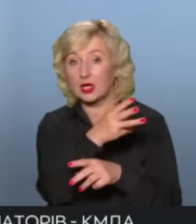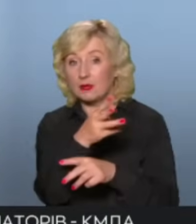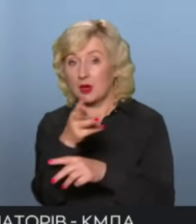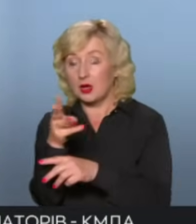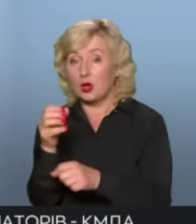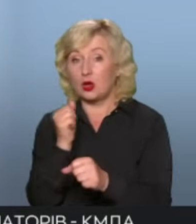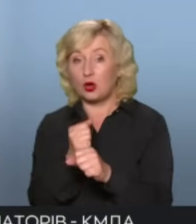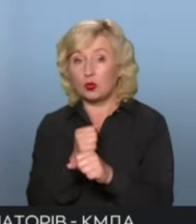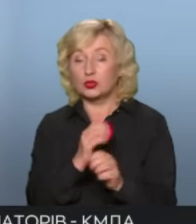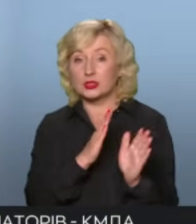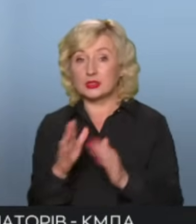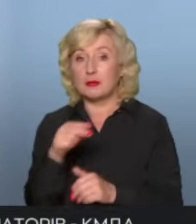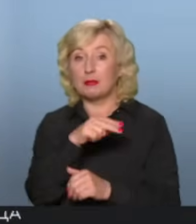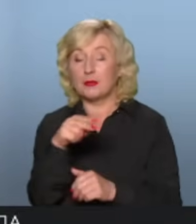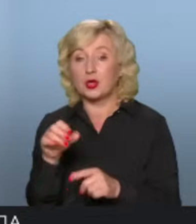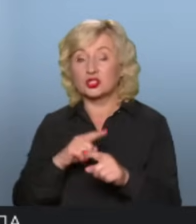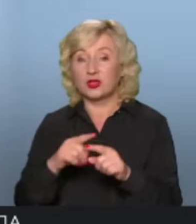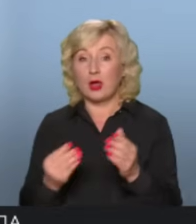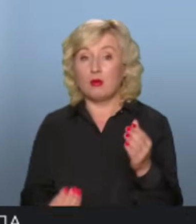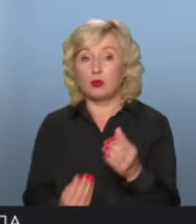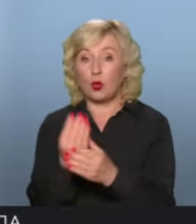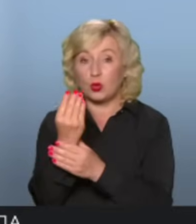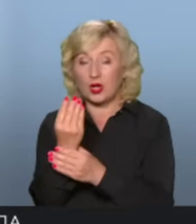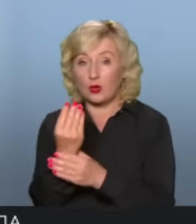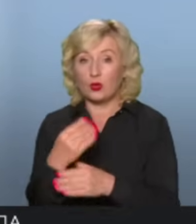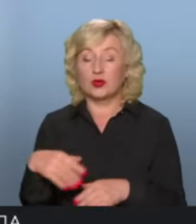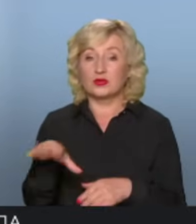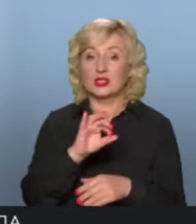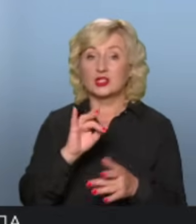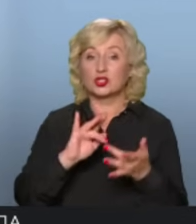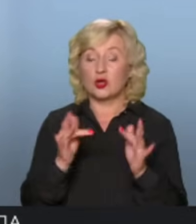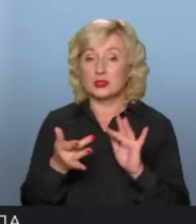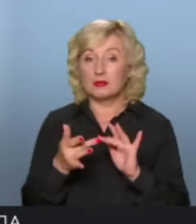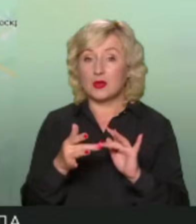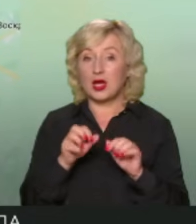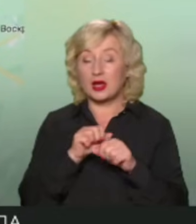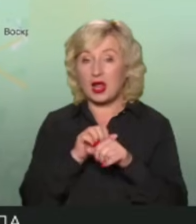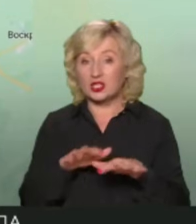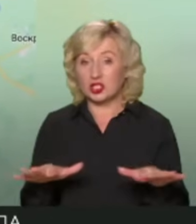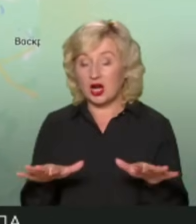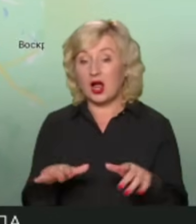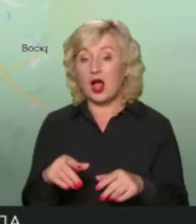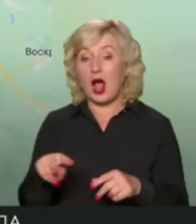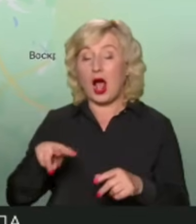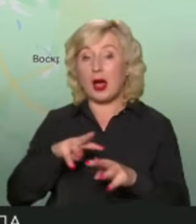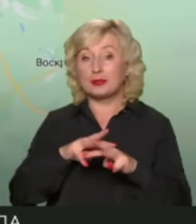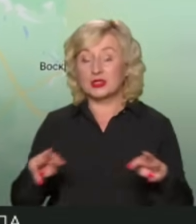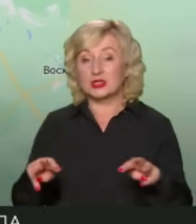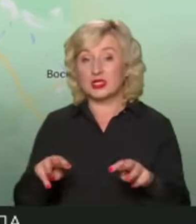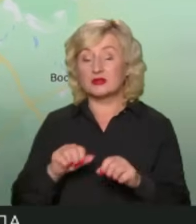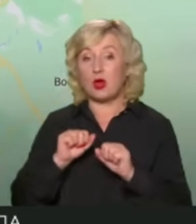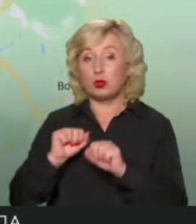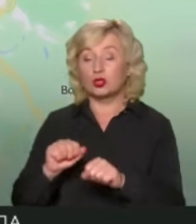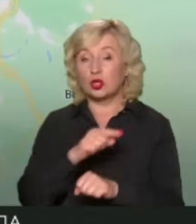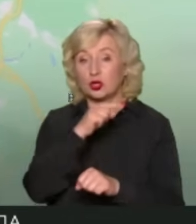систем ППО, швидесенько публікуємо її у всіх соцмережах, ці фото і відео. А від Міністерства оборони Російської Федерації